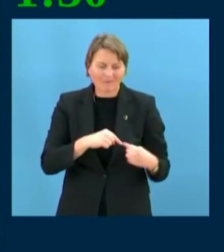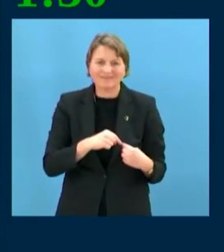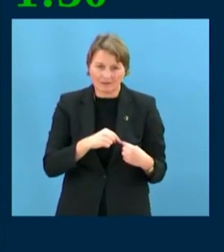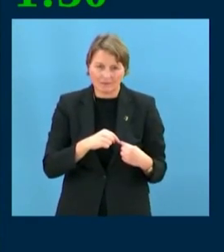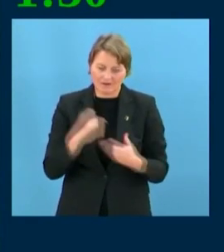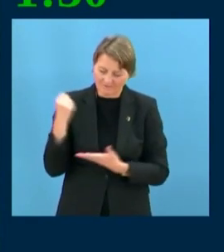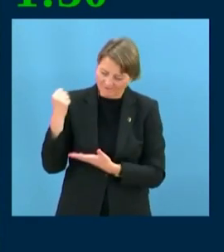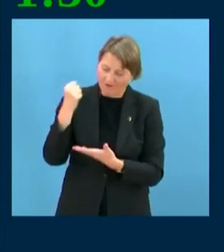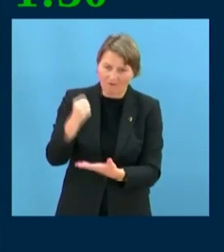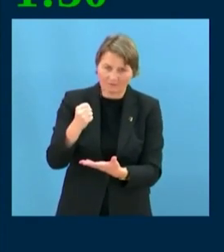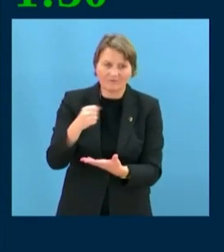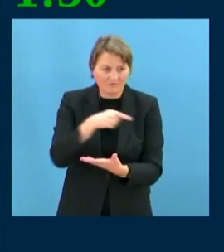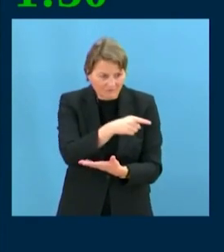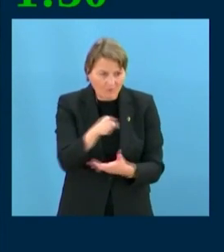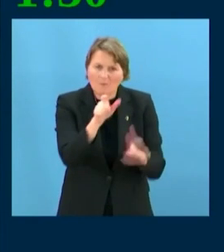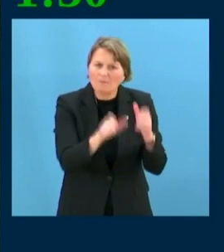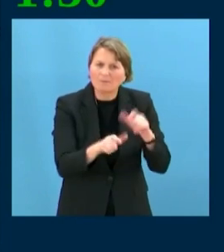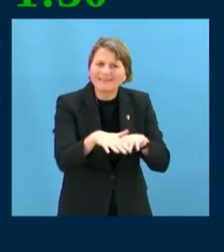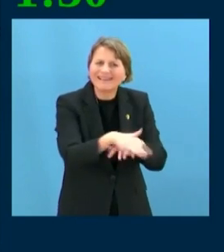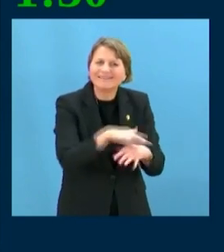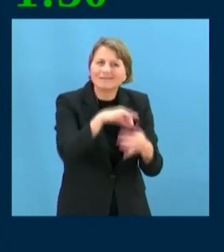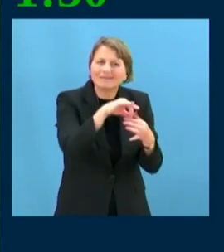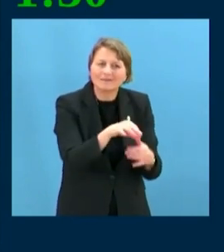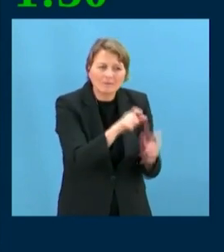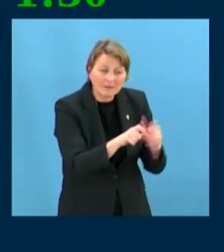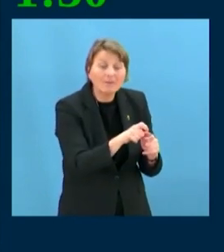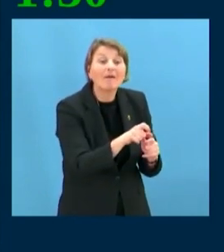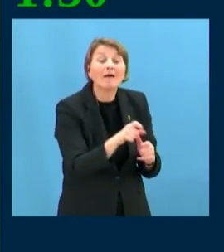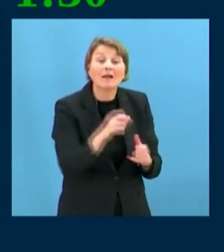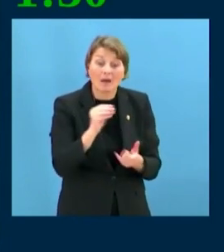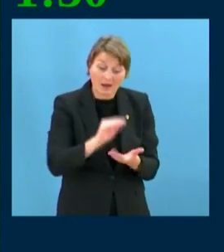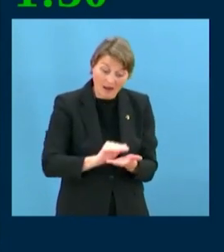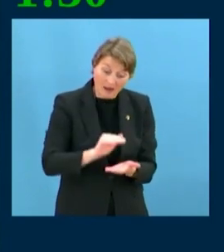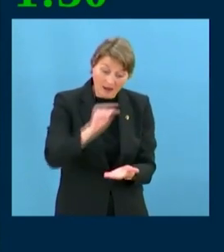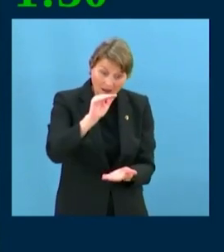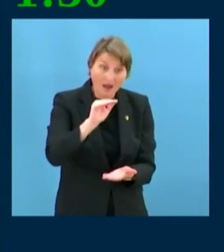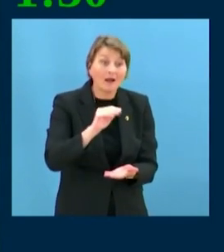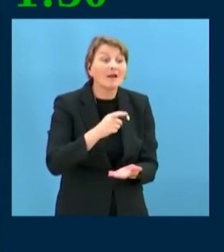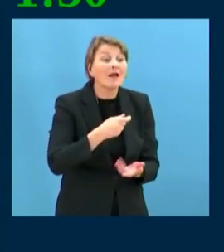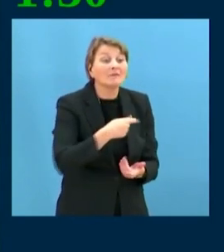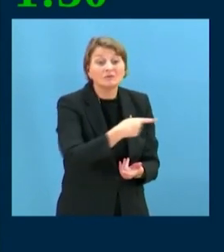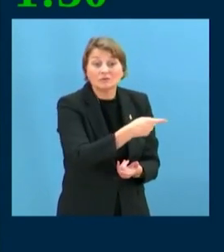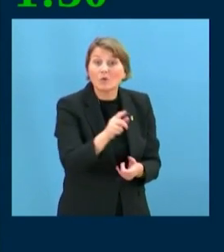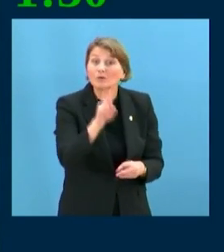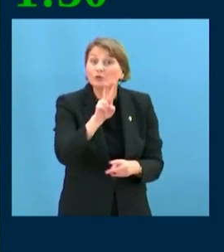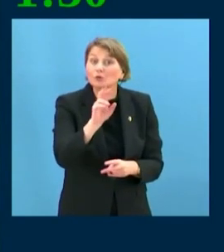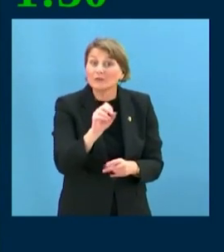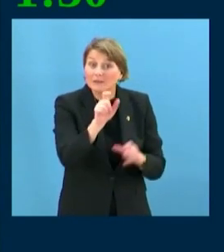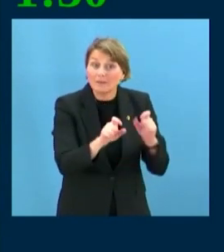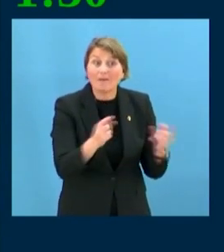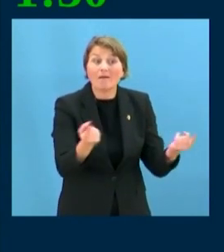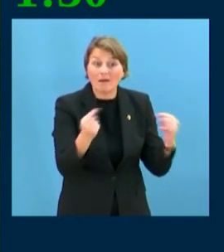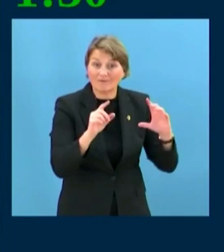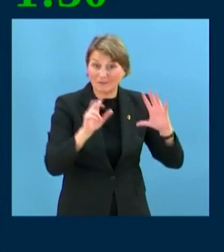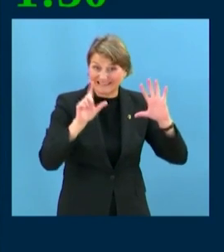yerli halklar gönüllü fonunun sekreteryası olarak hizmet veren ofisimiz bu tür çalışmaların ön saflarında yer